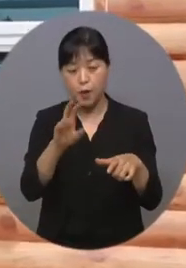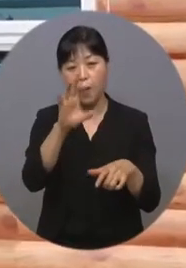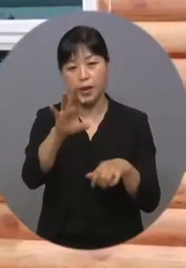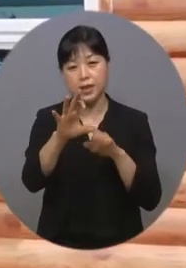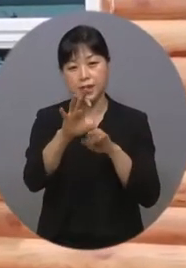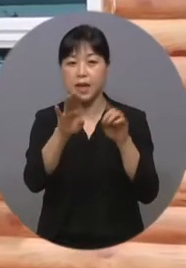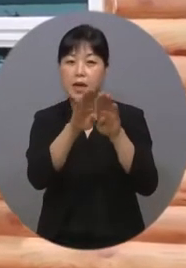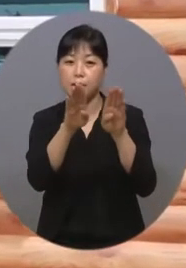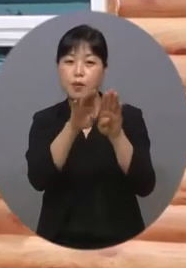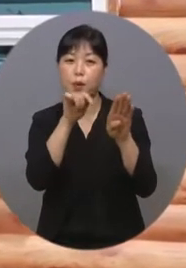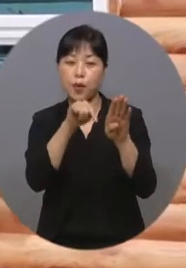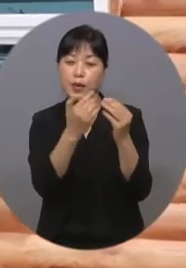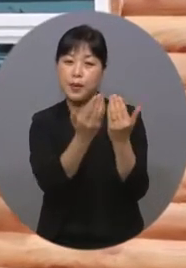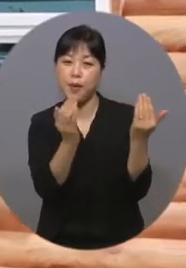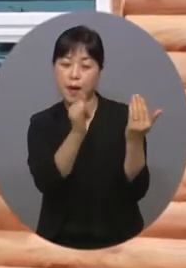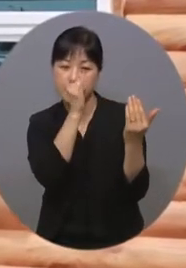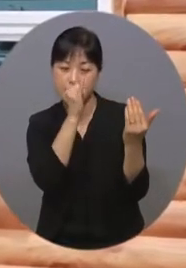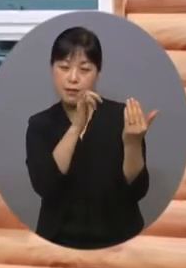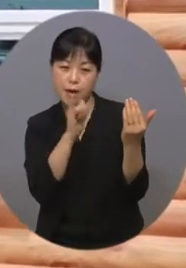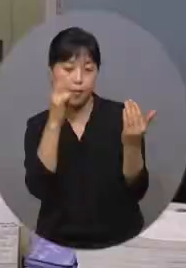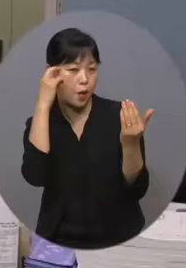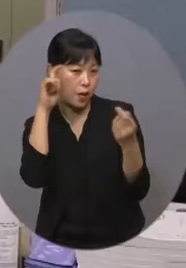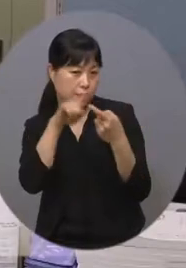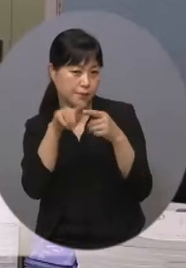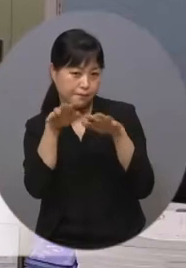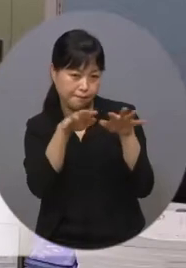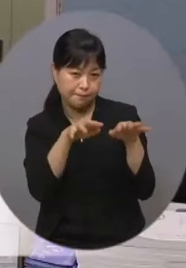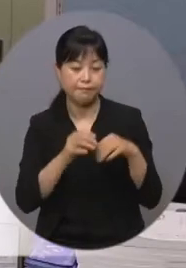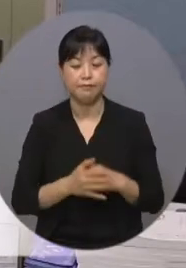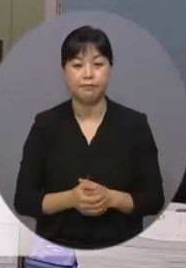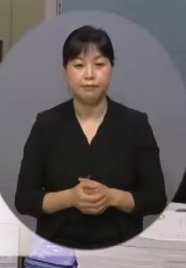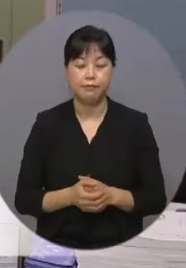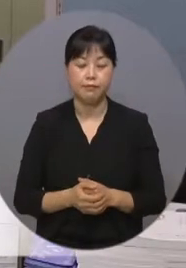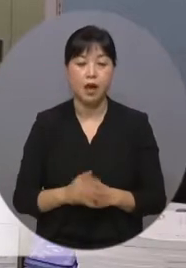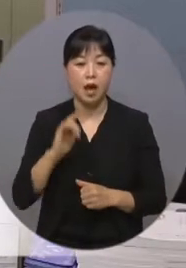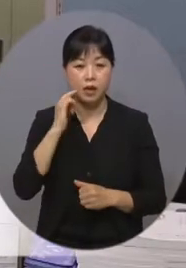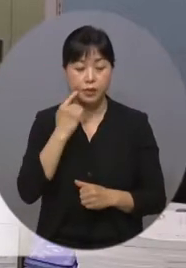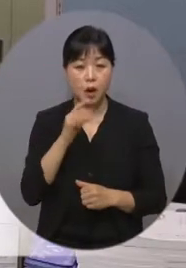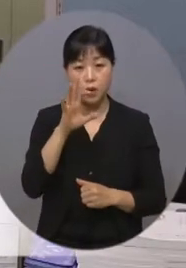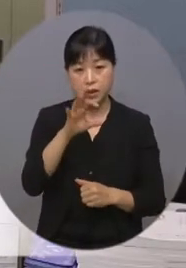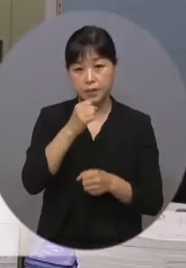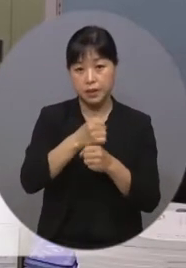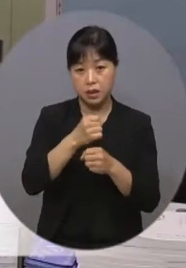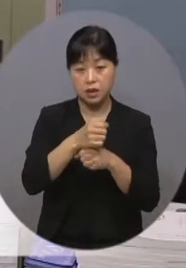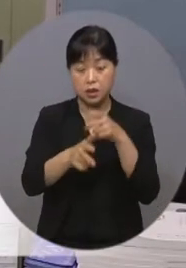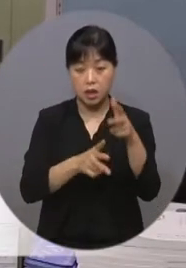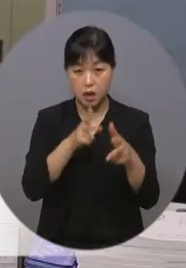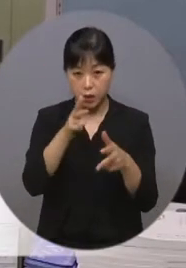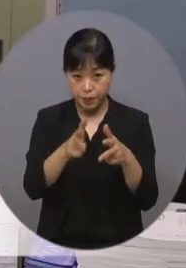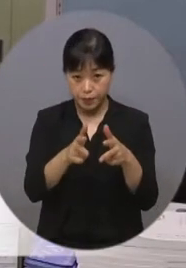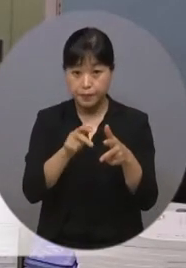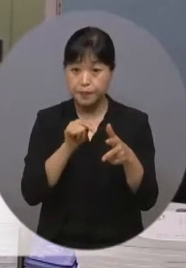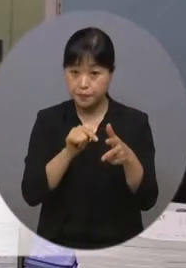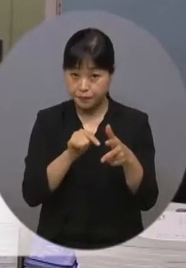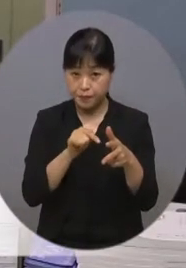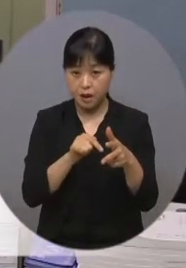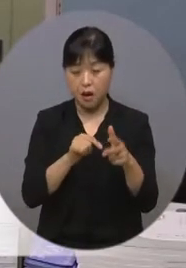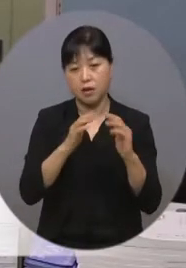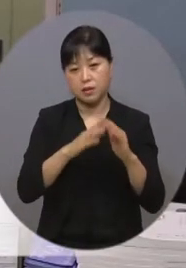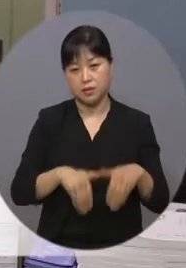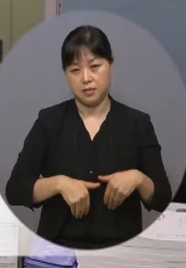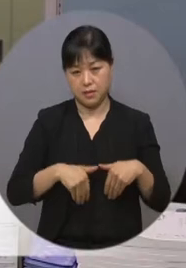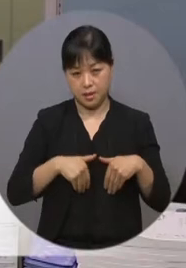전시해 시선을 모으고 있습니다. 이번 그 아름다운 화장실 만들기 사업은 전라남도의 그